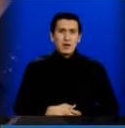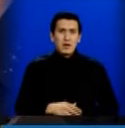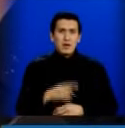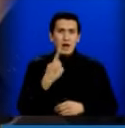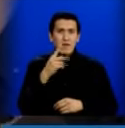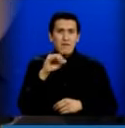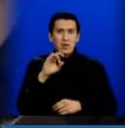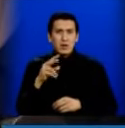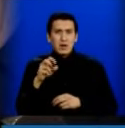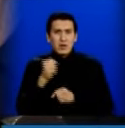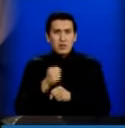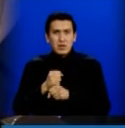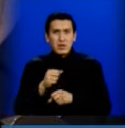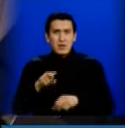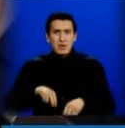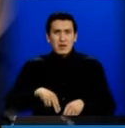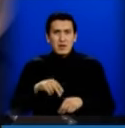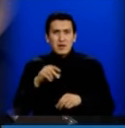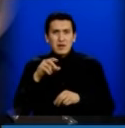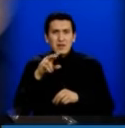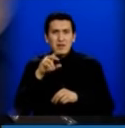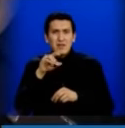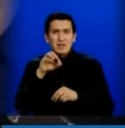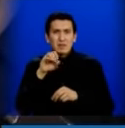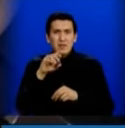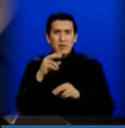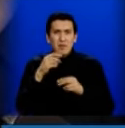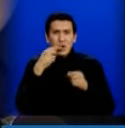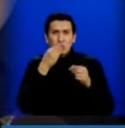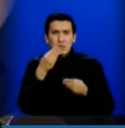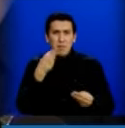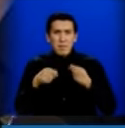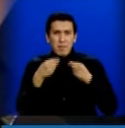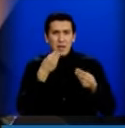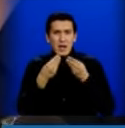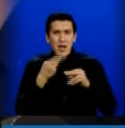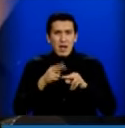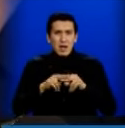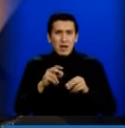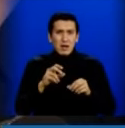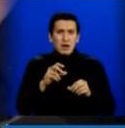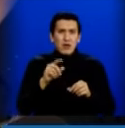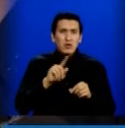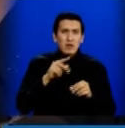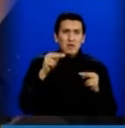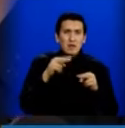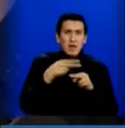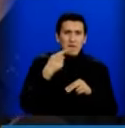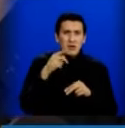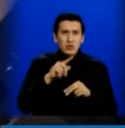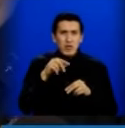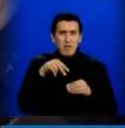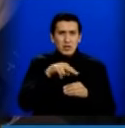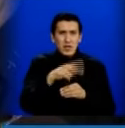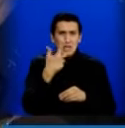Господин Фарук работал в округе инспектором по качеству продуктов питания последние 5 лет. Что касается свидетельских показаний, очевидцы видели, как в здание